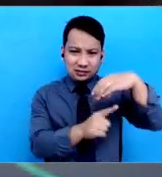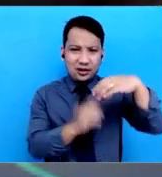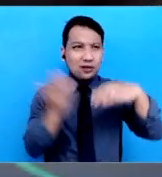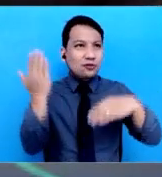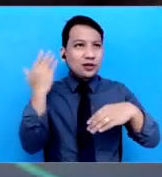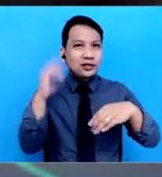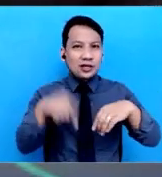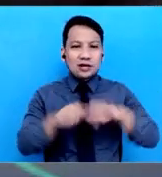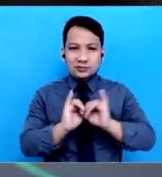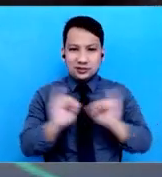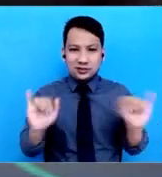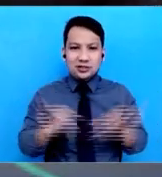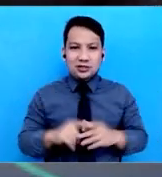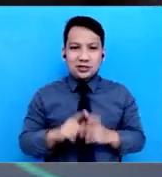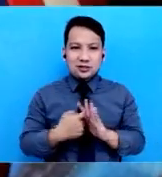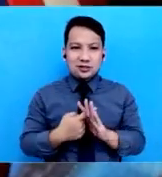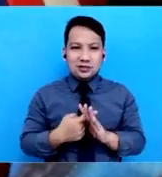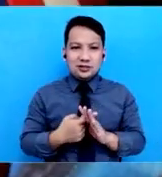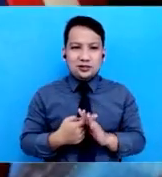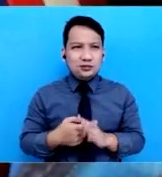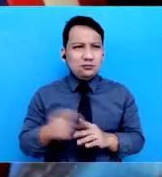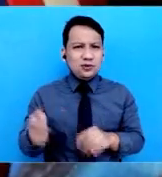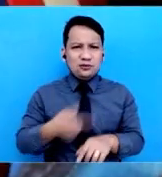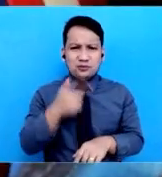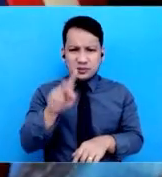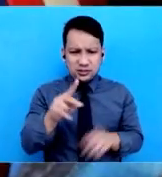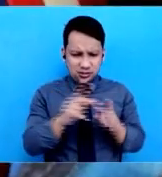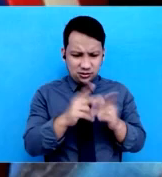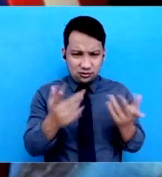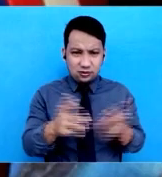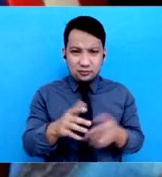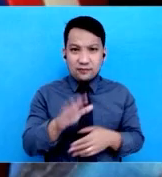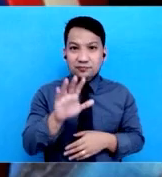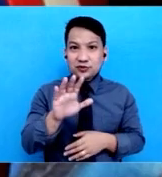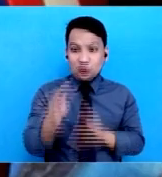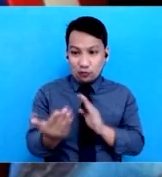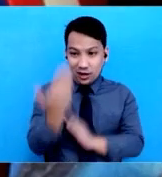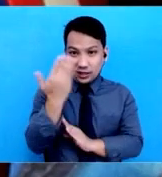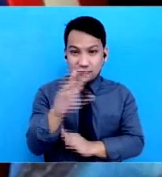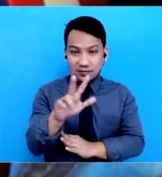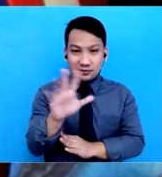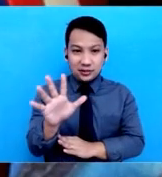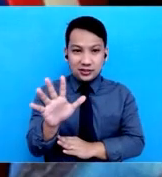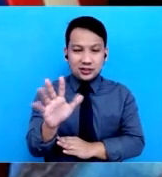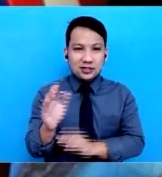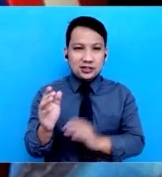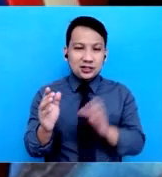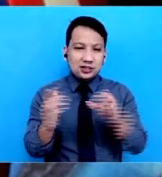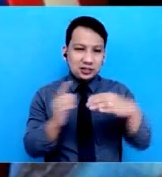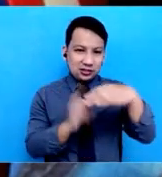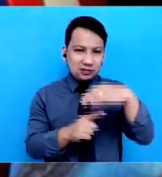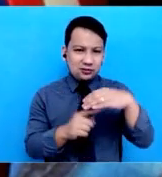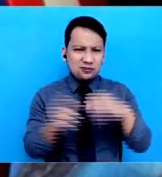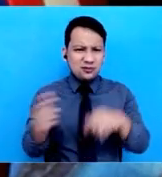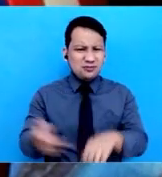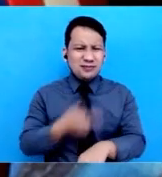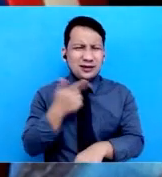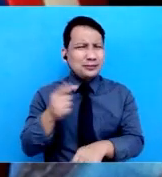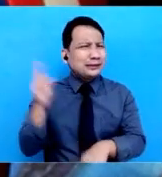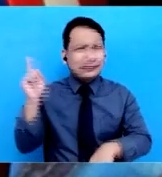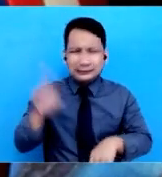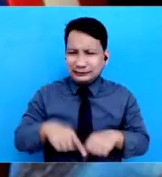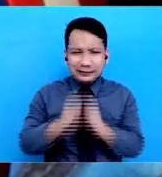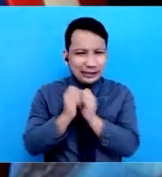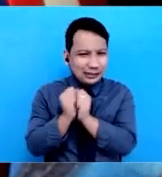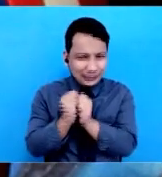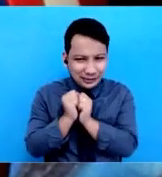and nagsama kami sa isang programa, yung alas 5:30 sa ABS-CBN. Pero matagal ko na siyang hindi